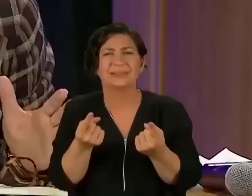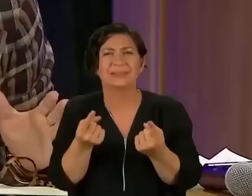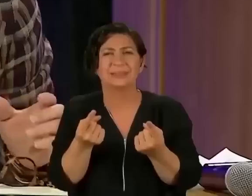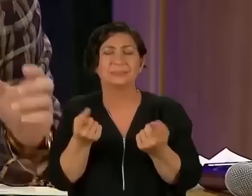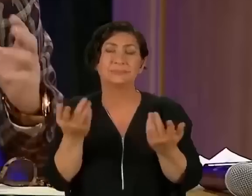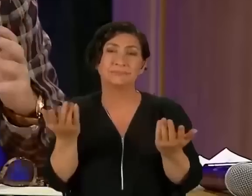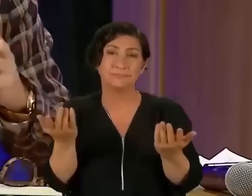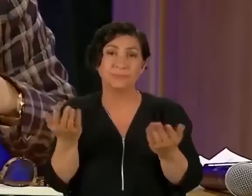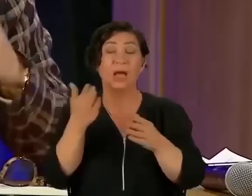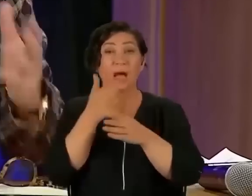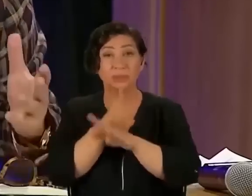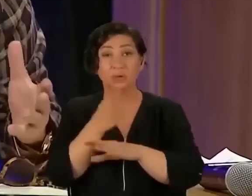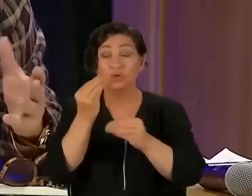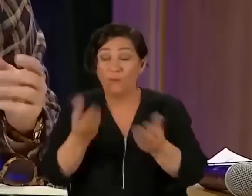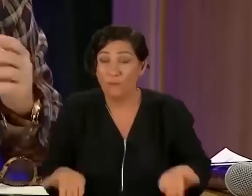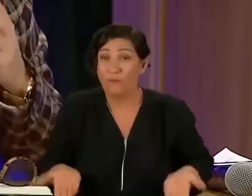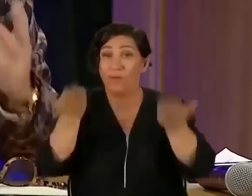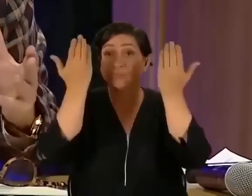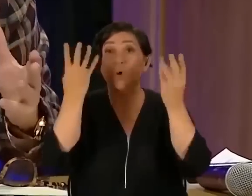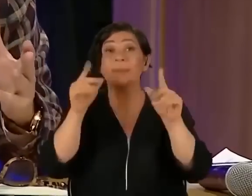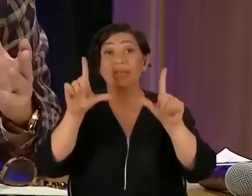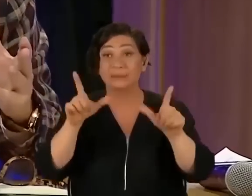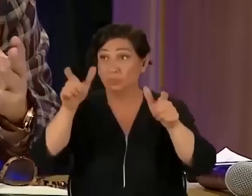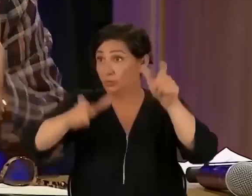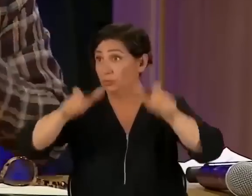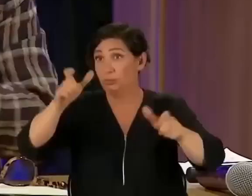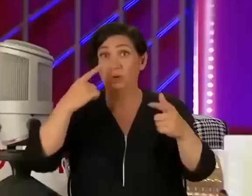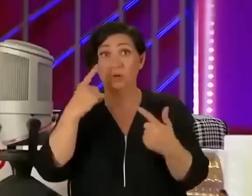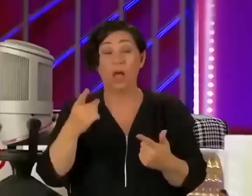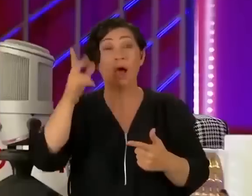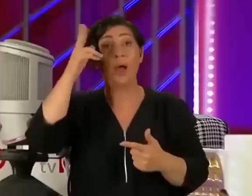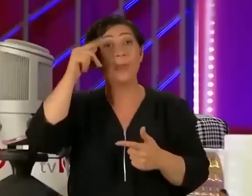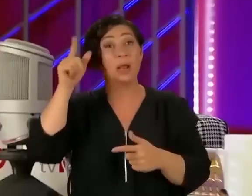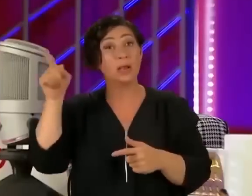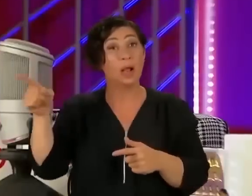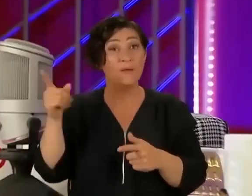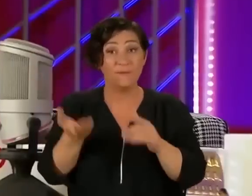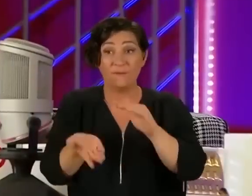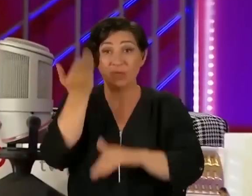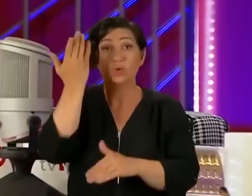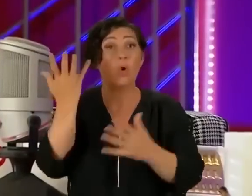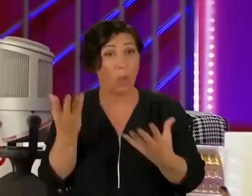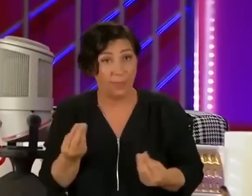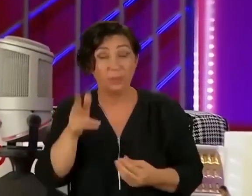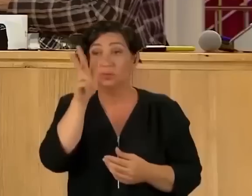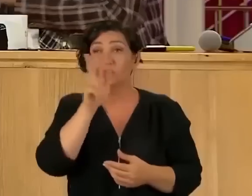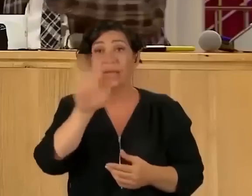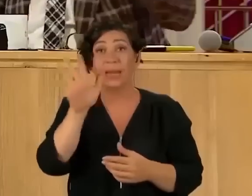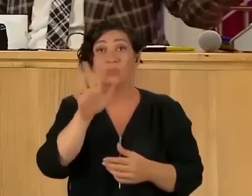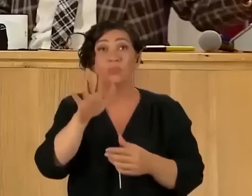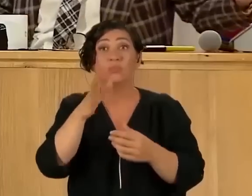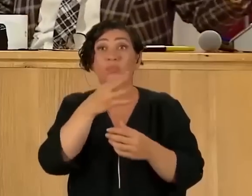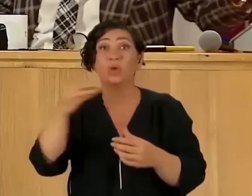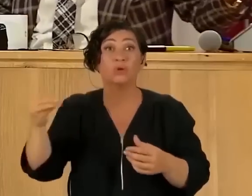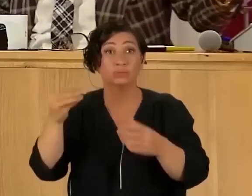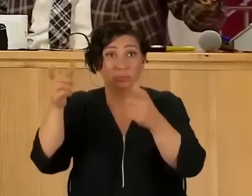az. Aslında çok daha fazla olması lazım bu nüfusa göre. Yani Amerika Birleşik Devletleri'nde fazla olabilir. Evet, 350 milyon nüfusları var.